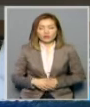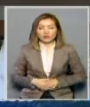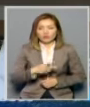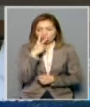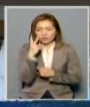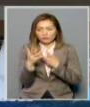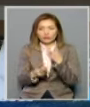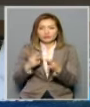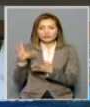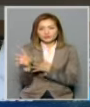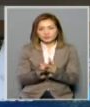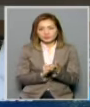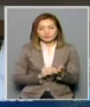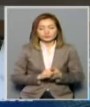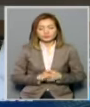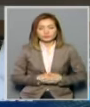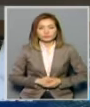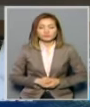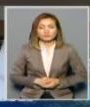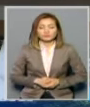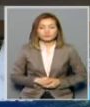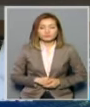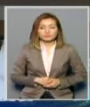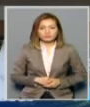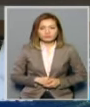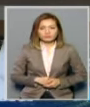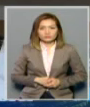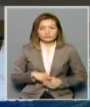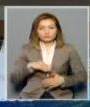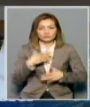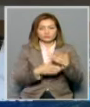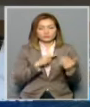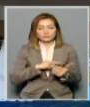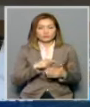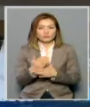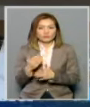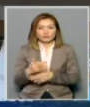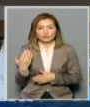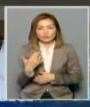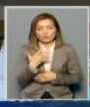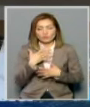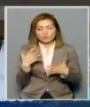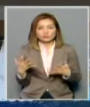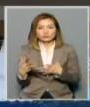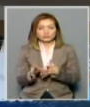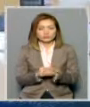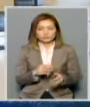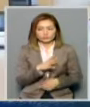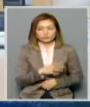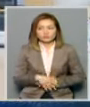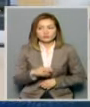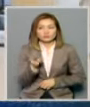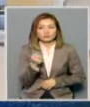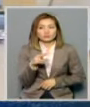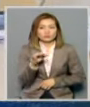нәрсе, бүгінде мен өзім кафедра меңгерушісімін. Осы дәрежеге жетуіме Қадыр ағайдан көп деген үлгілер алдым.